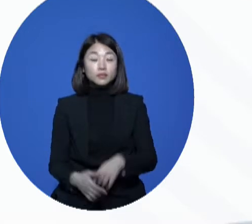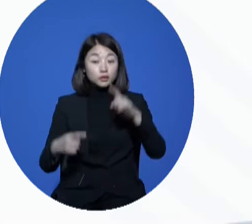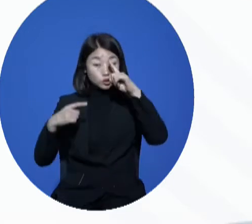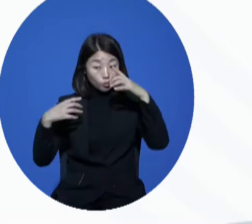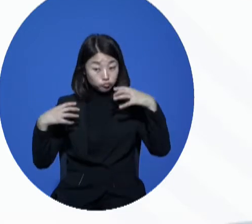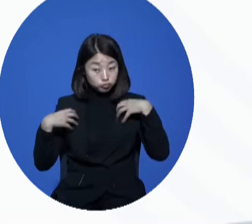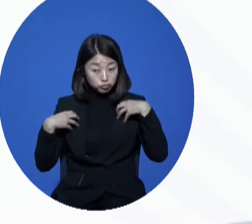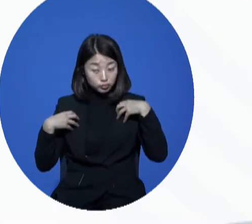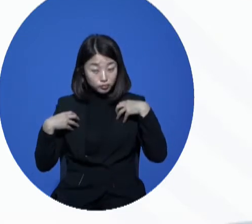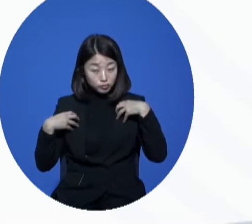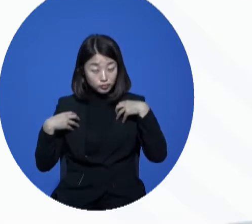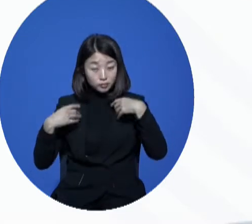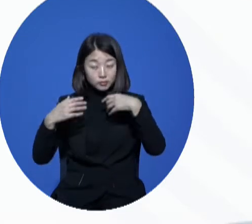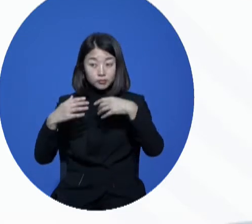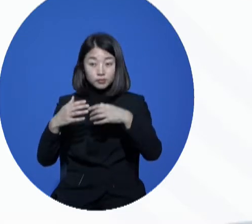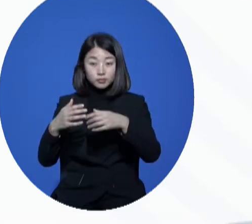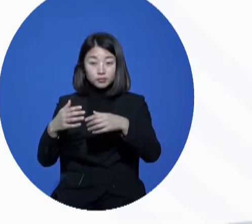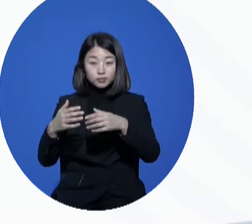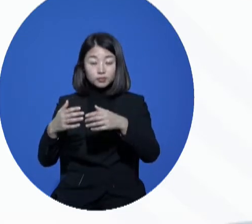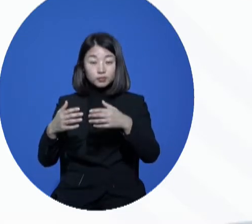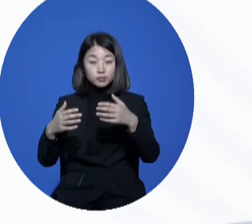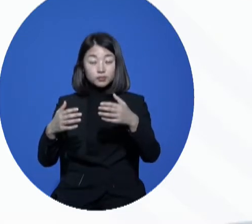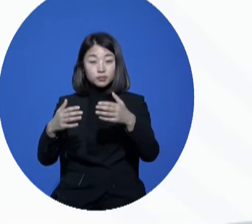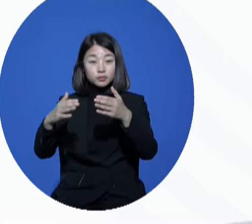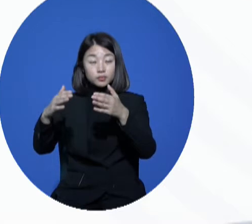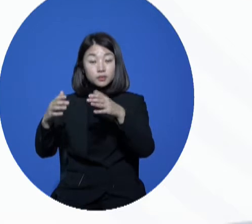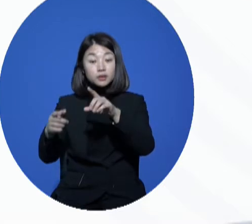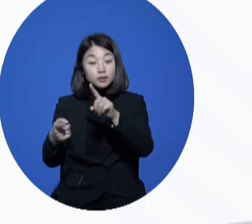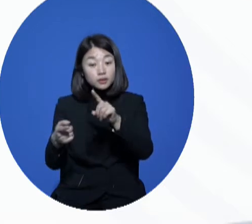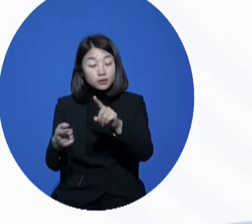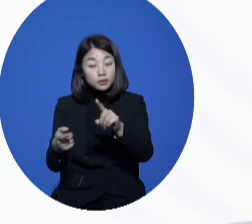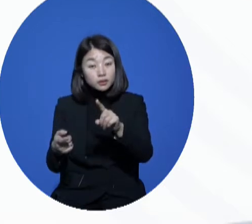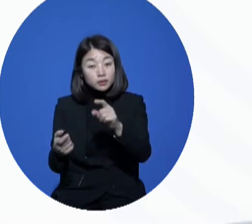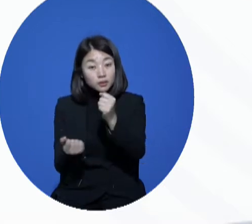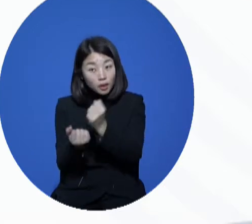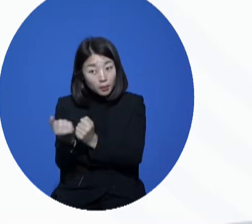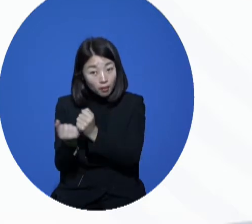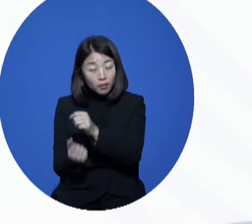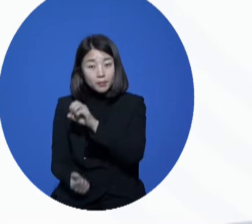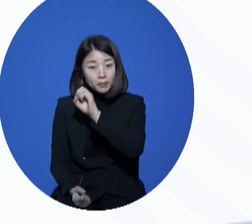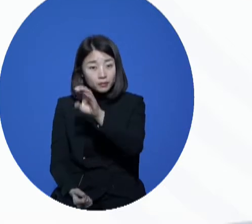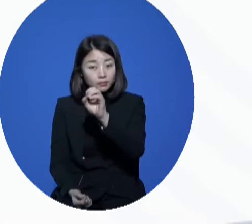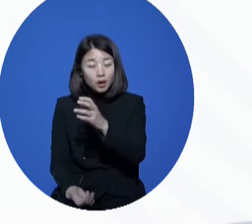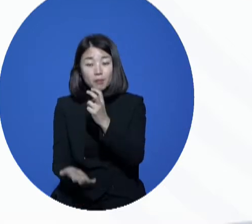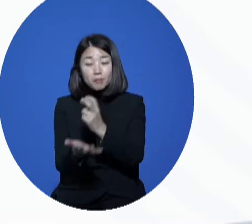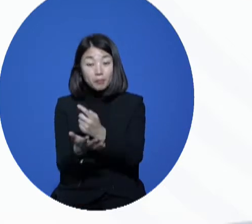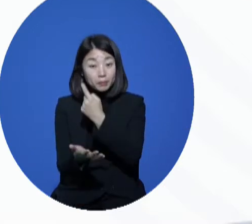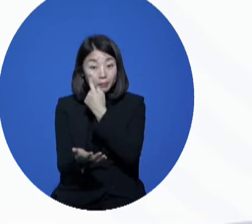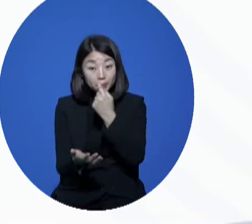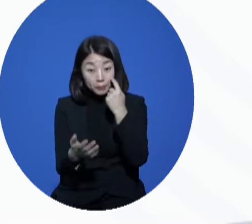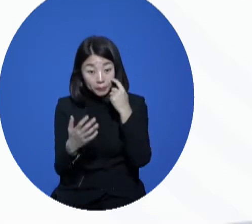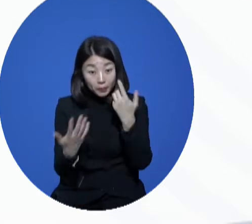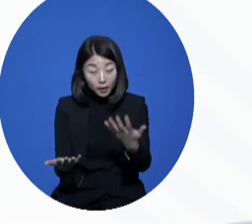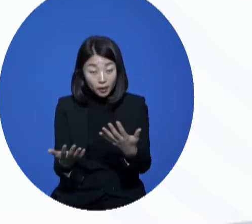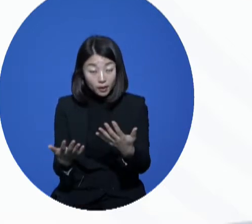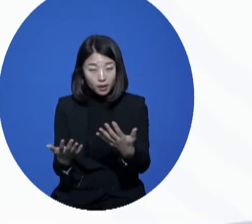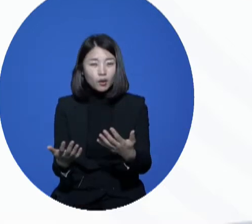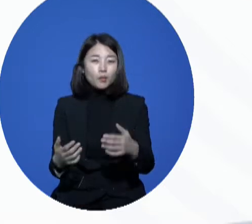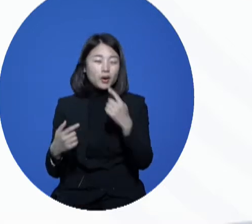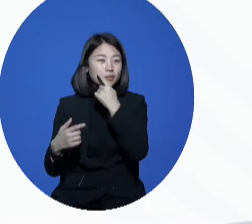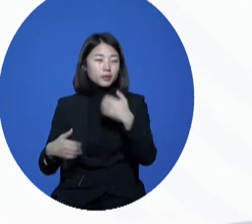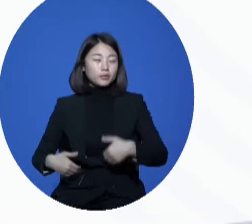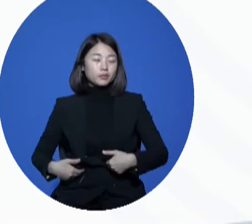관련 기관들 에게 그런 부분들을 설명을 하고 이것이 법적인 근거가 없다라는 사실을